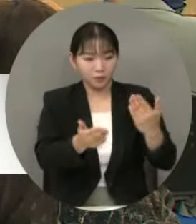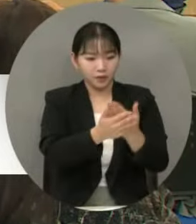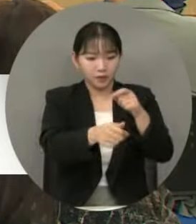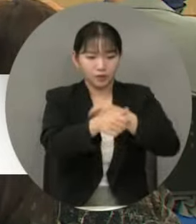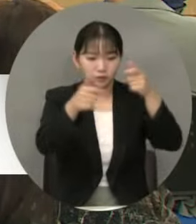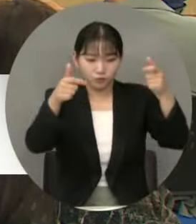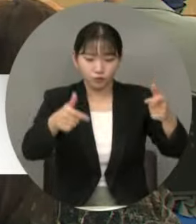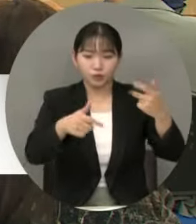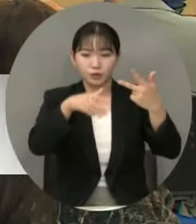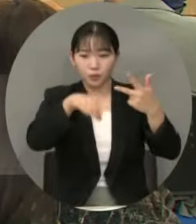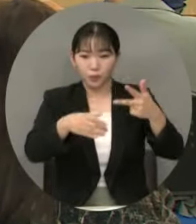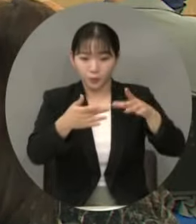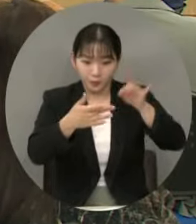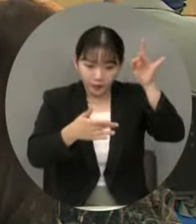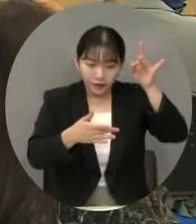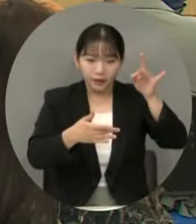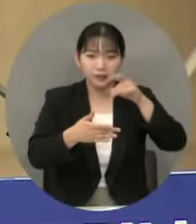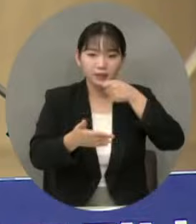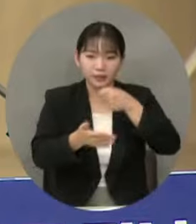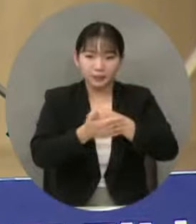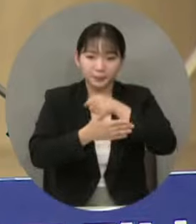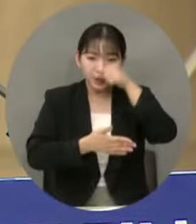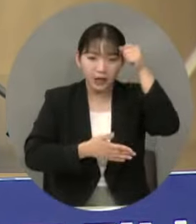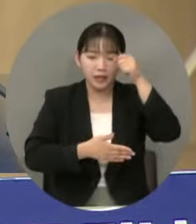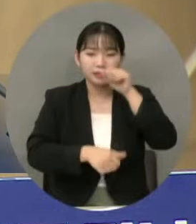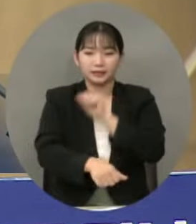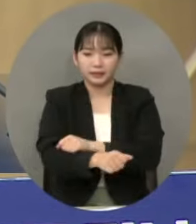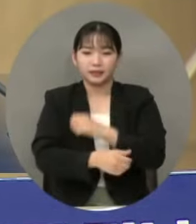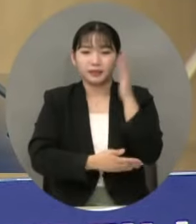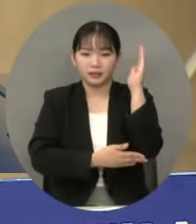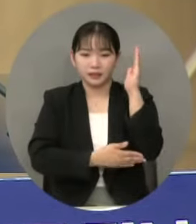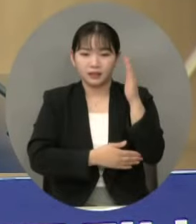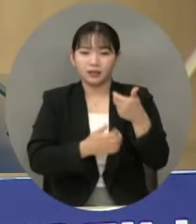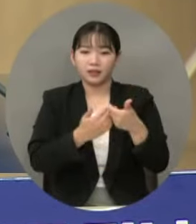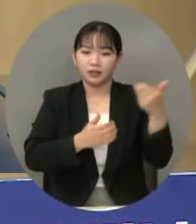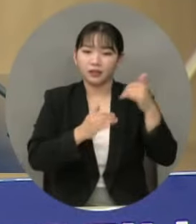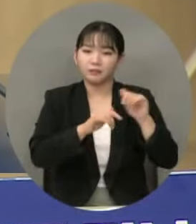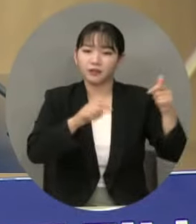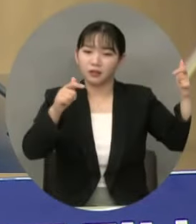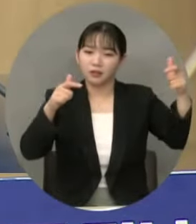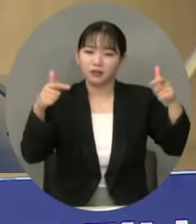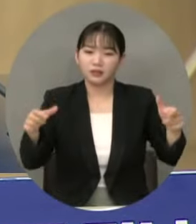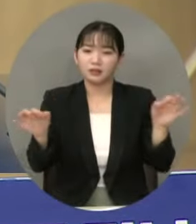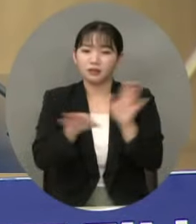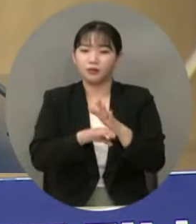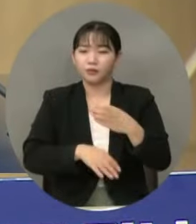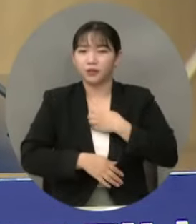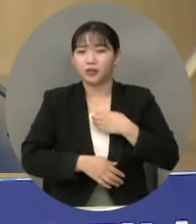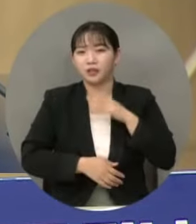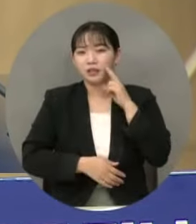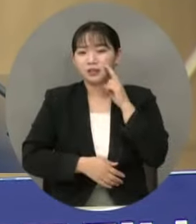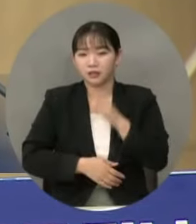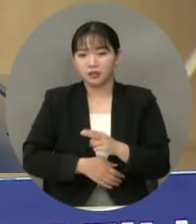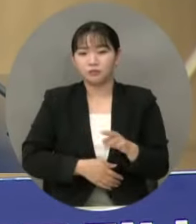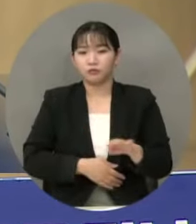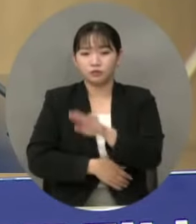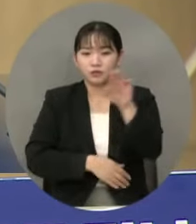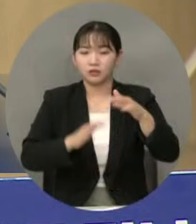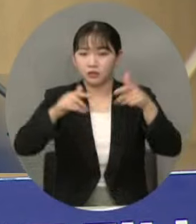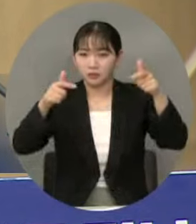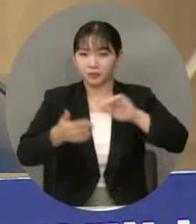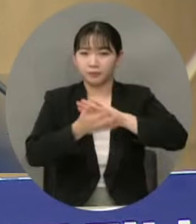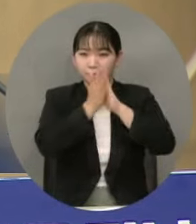지정이 성과라고 강조했습니다. 떠나는 사람이 늘어나 지역사회 위기가 고조되고 있는 우리